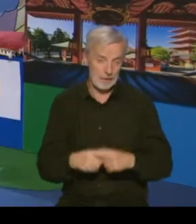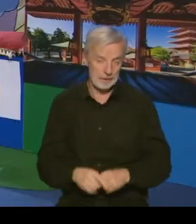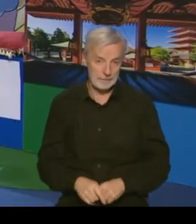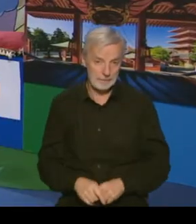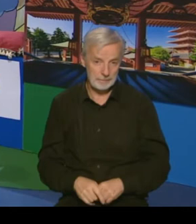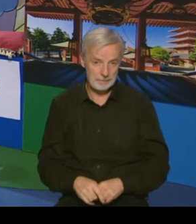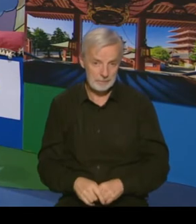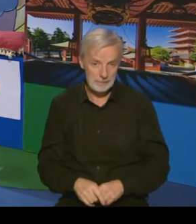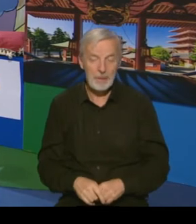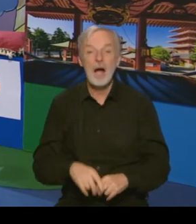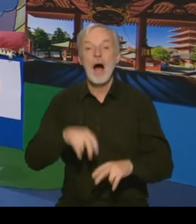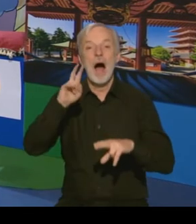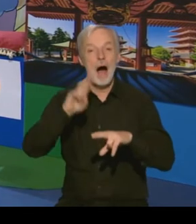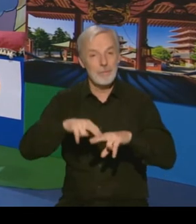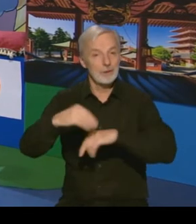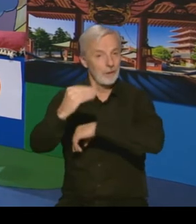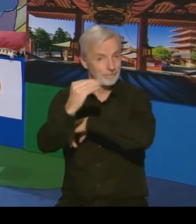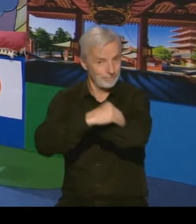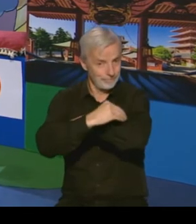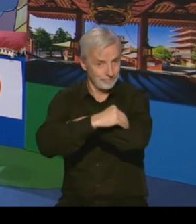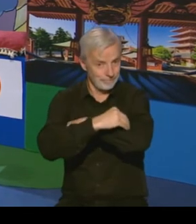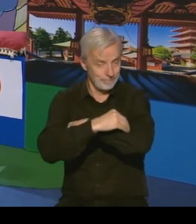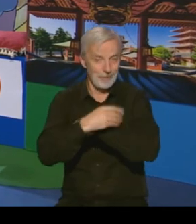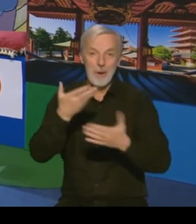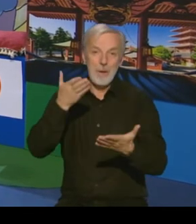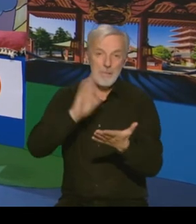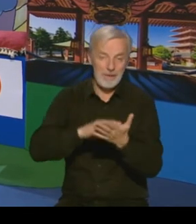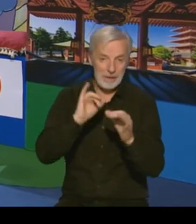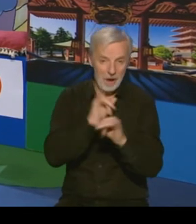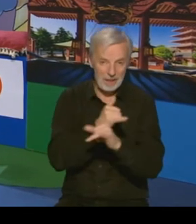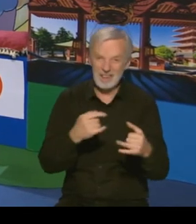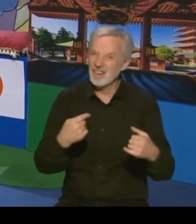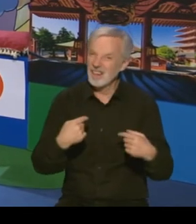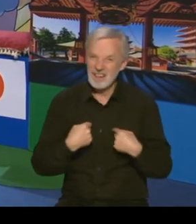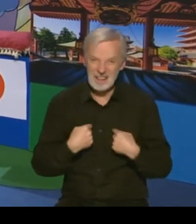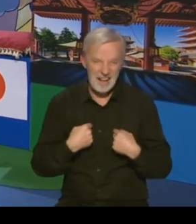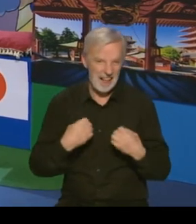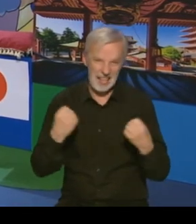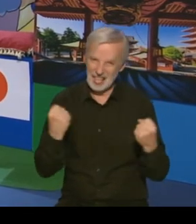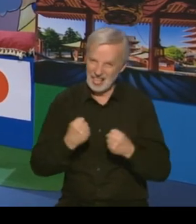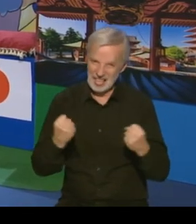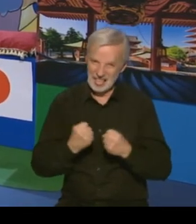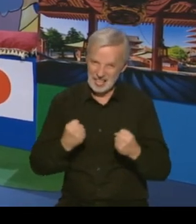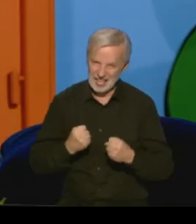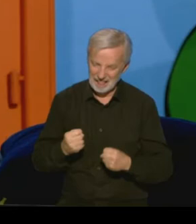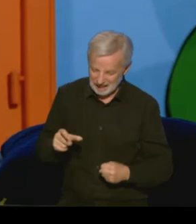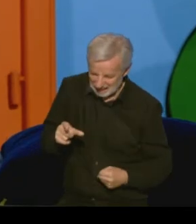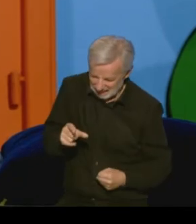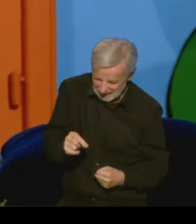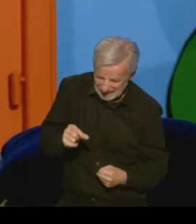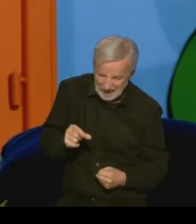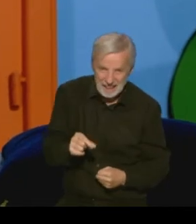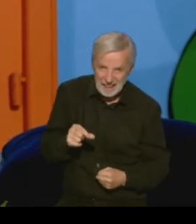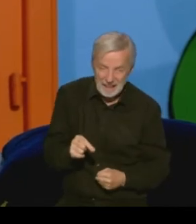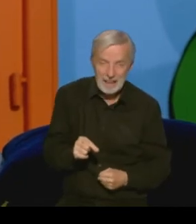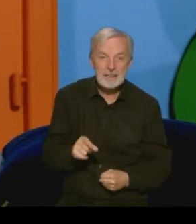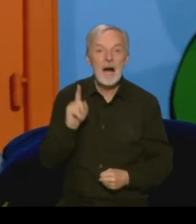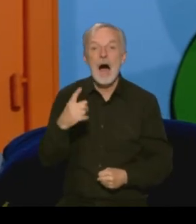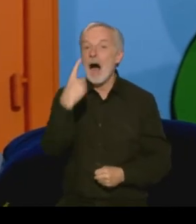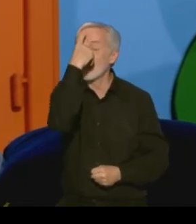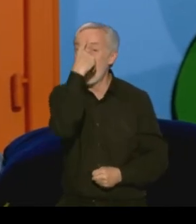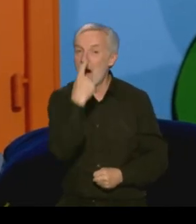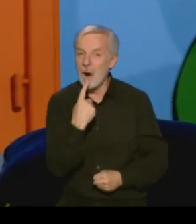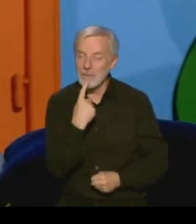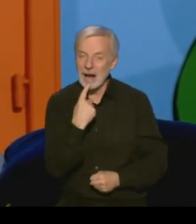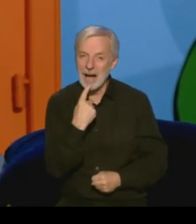Školkáčci, tak to mi pak dejte vědět, jak vám to šlo. Mně to totiž vůbec nešlo. Za to prohlížení obrázku mi